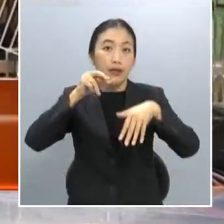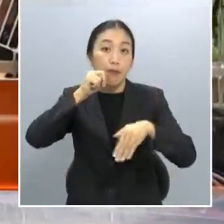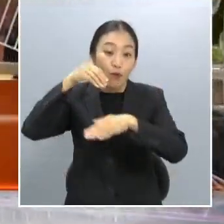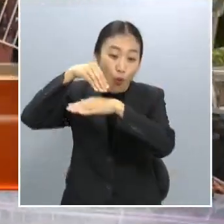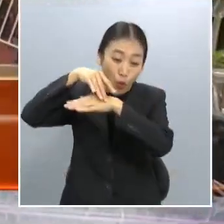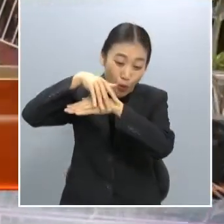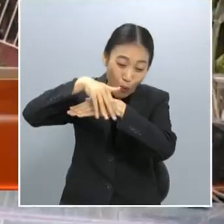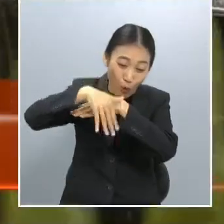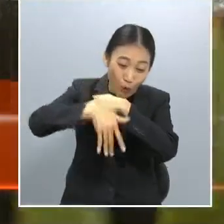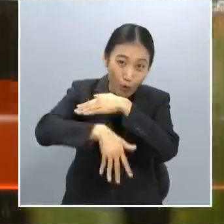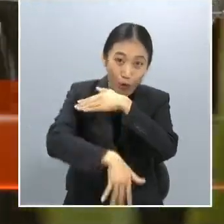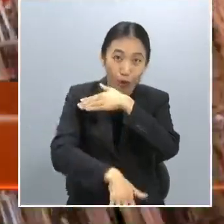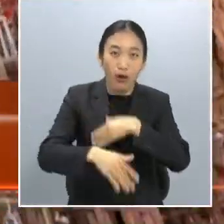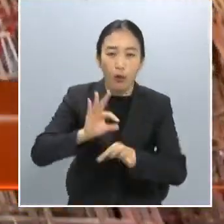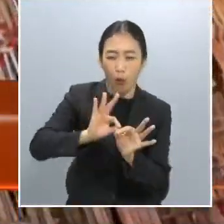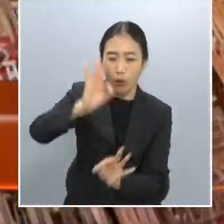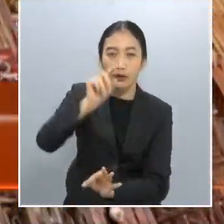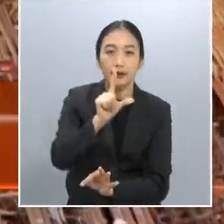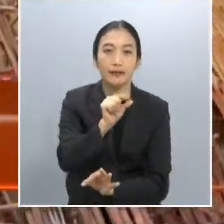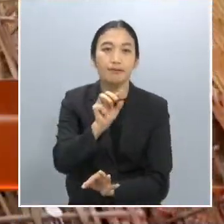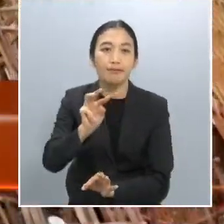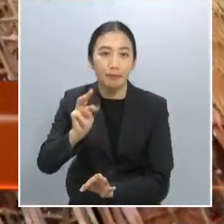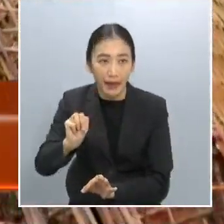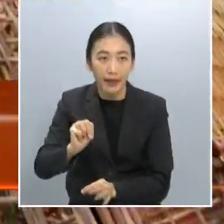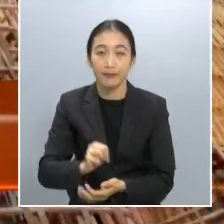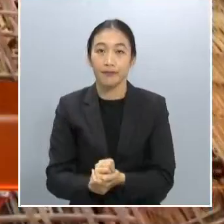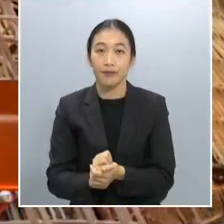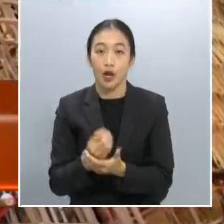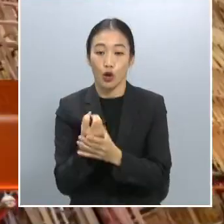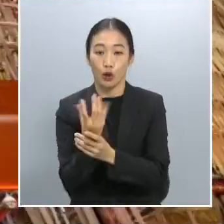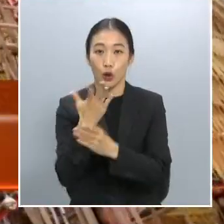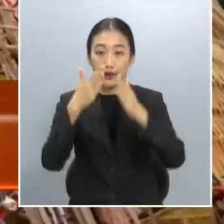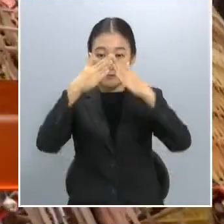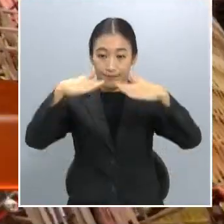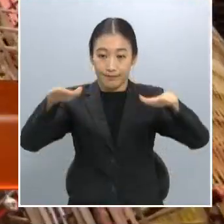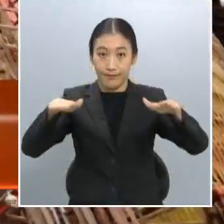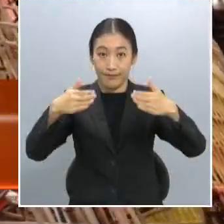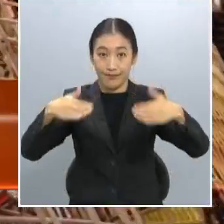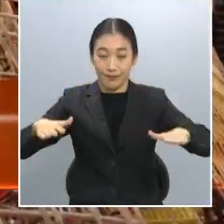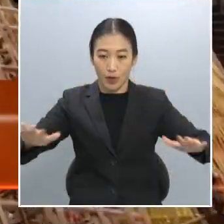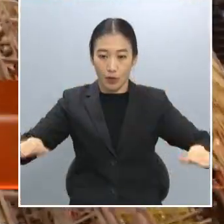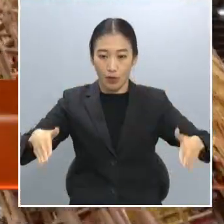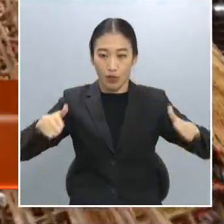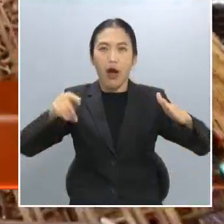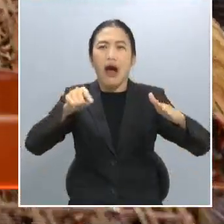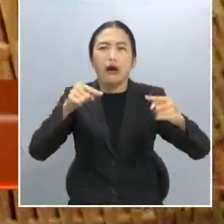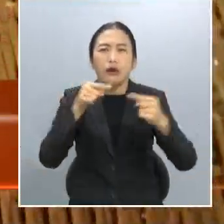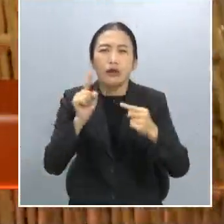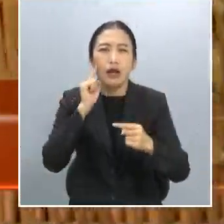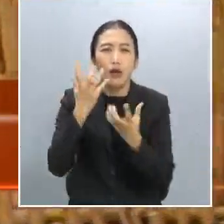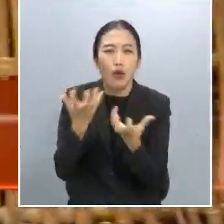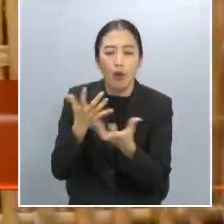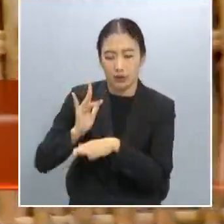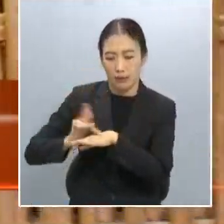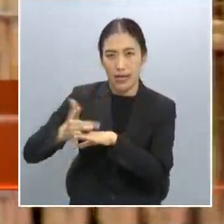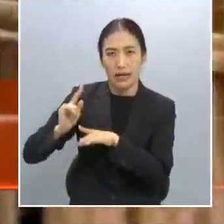20 เมตรมีต้นคริมัส หิรันราชพรึกที่ทำจากวสดุธรรมชาติมาสรางสรางเป็งานป